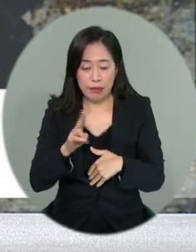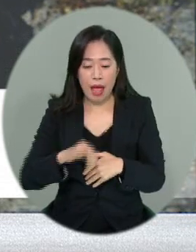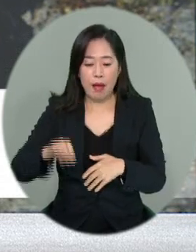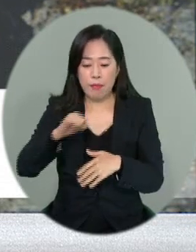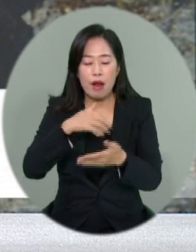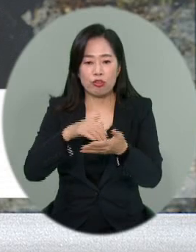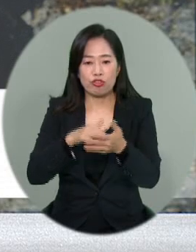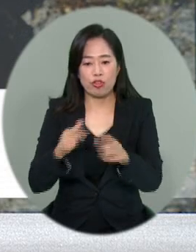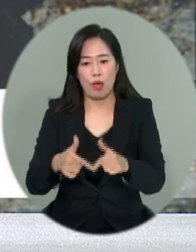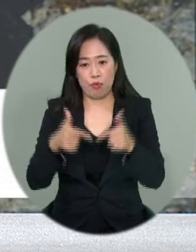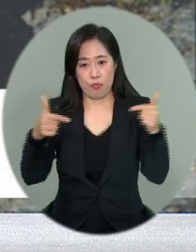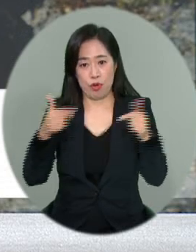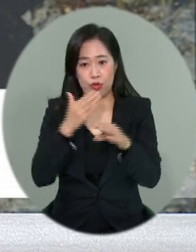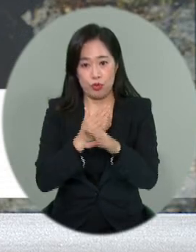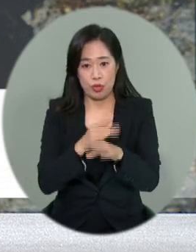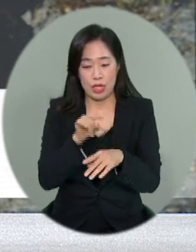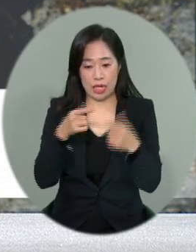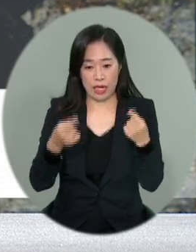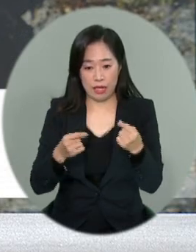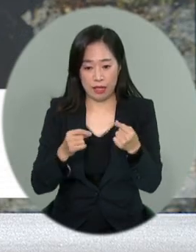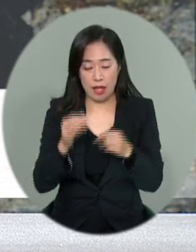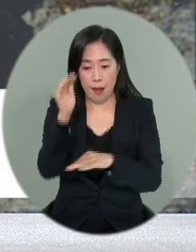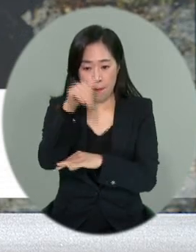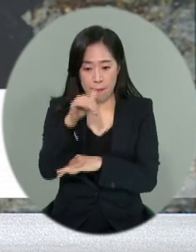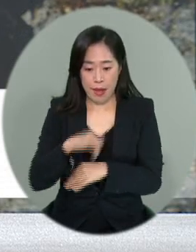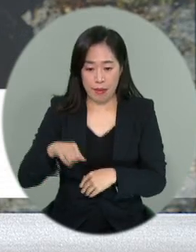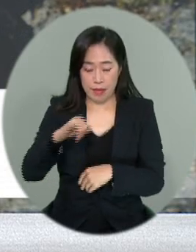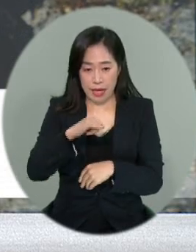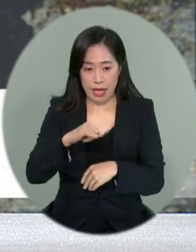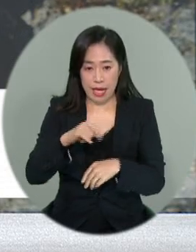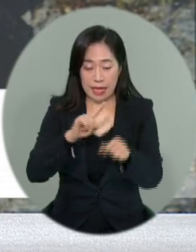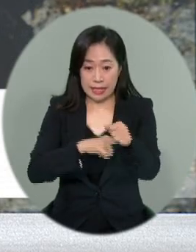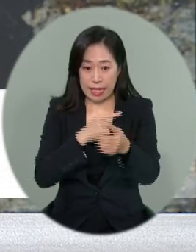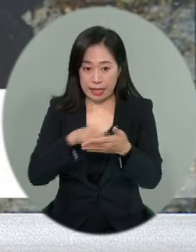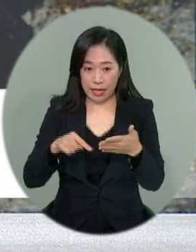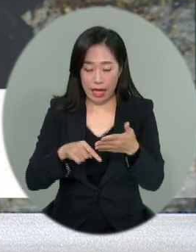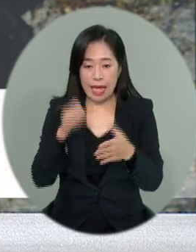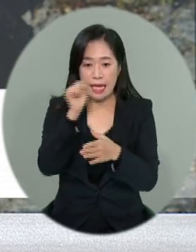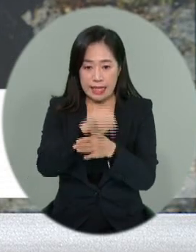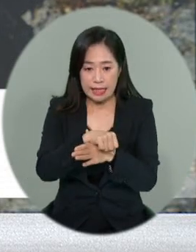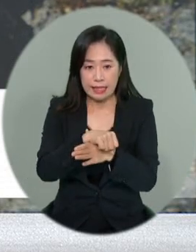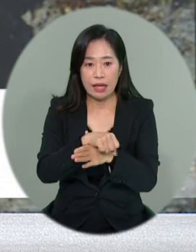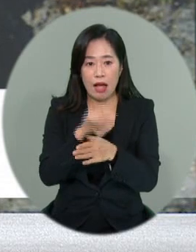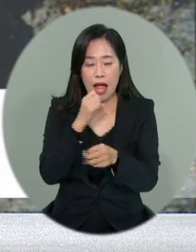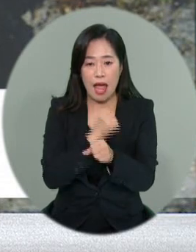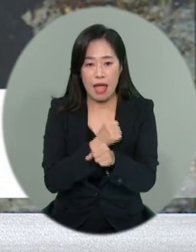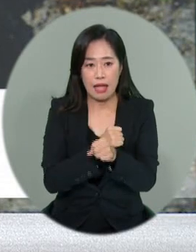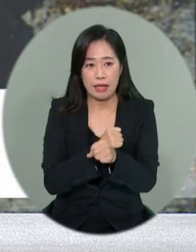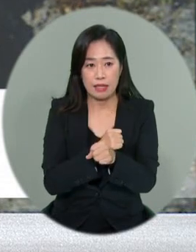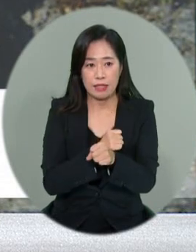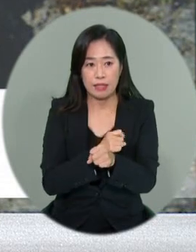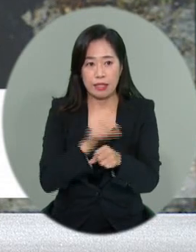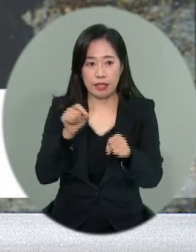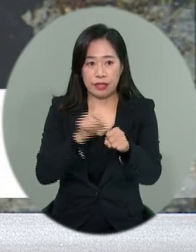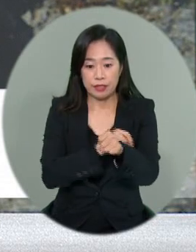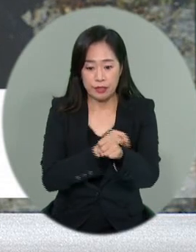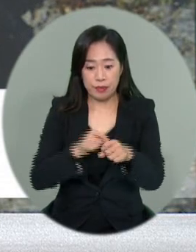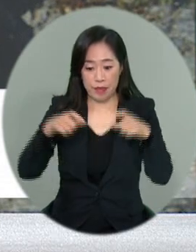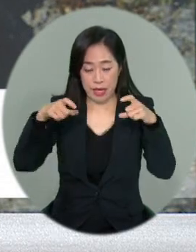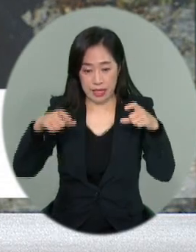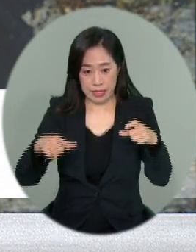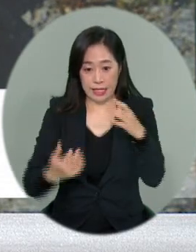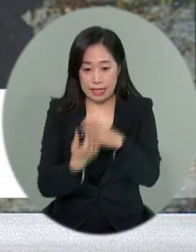개체수가 폭증하고 있는데요. 이 같은 배멸구 피해를 자연재해로 인정하고 피해 지역을 특별재난지역으로 선포해달라는